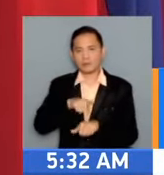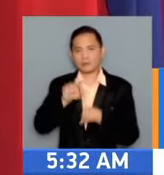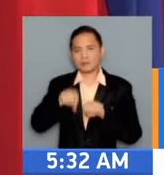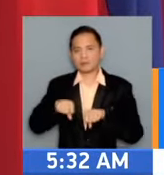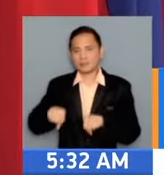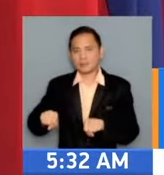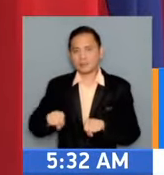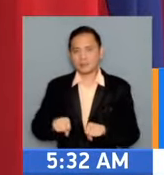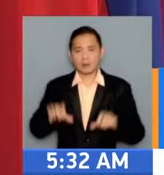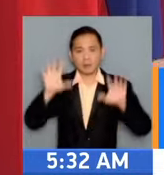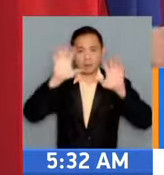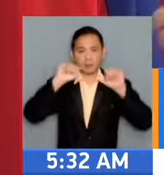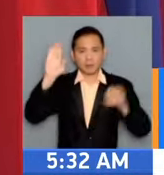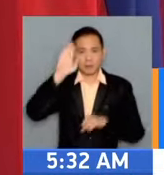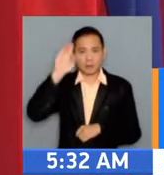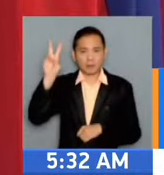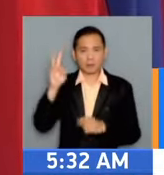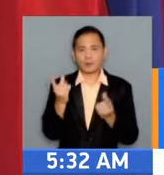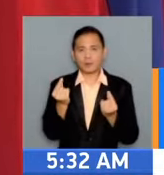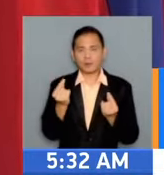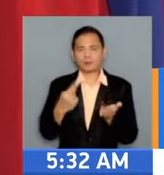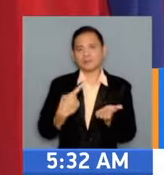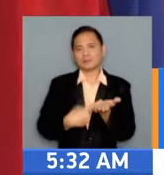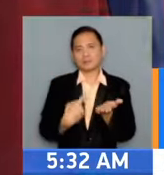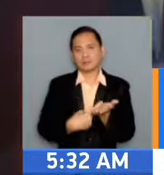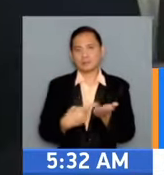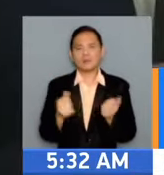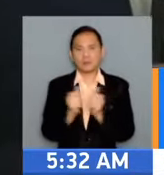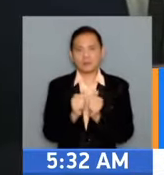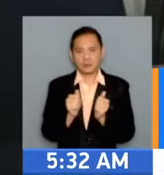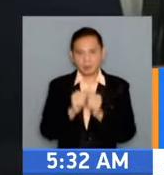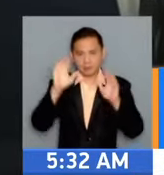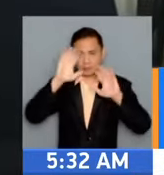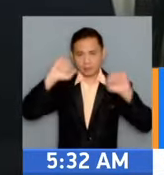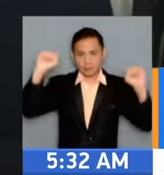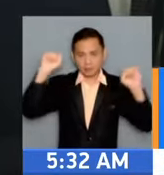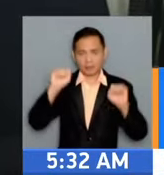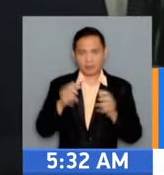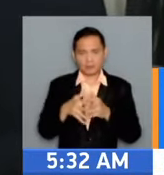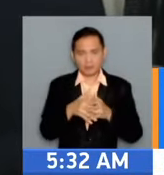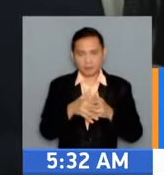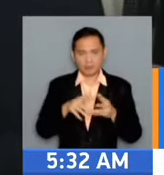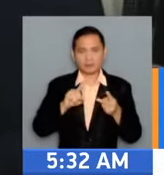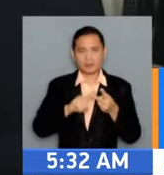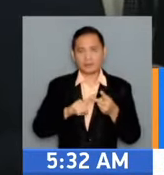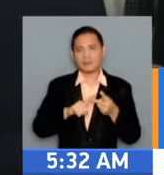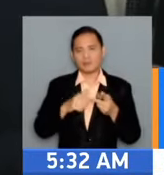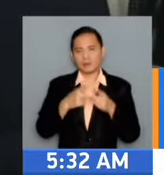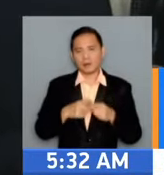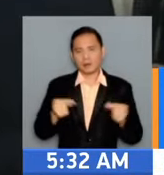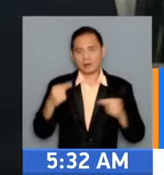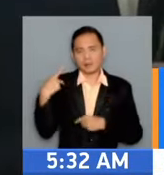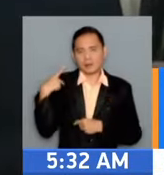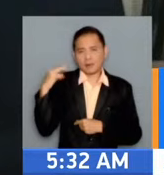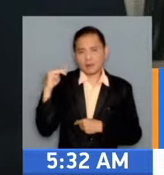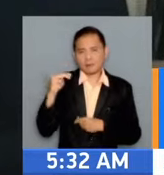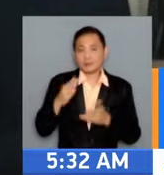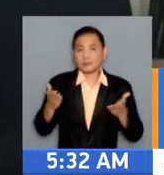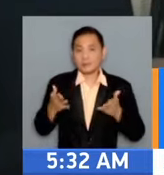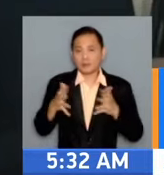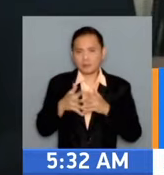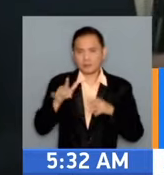D.C. kasama sina U.S. President Joe Biden at Japanese Prime Minister Kishida Fumio sa